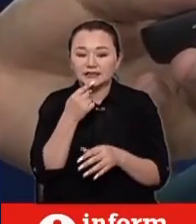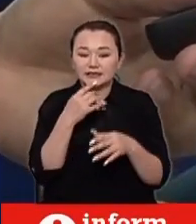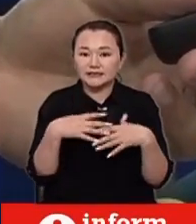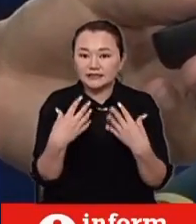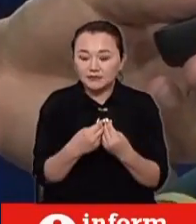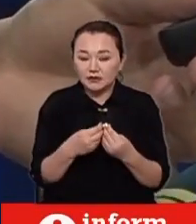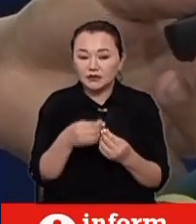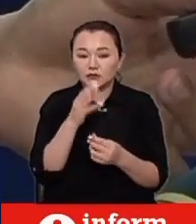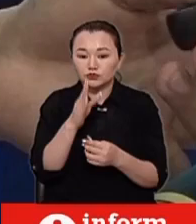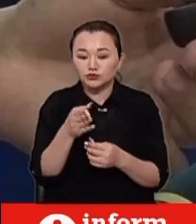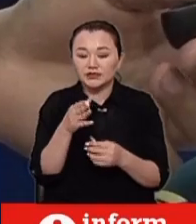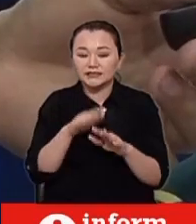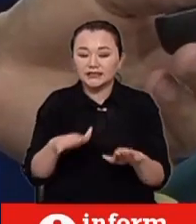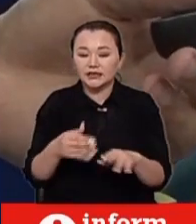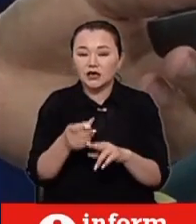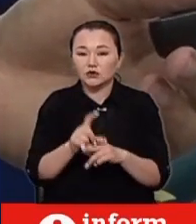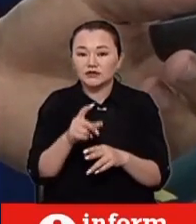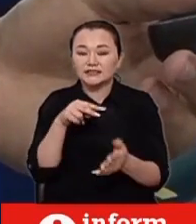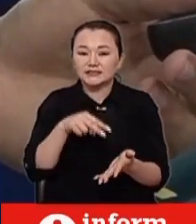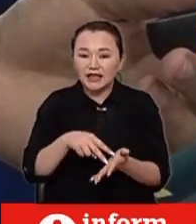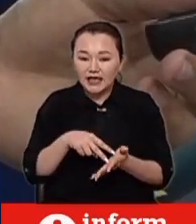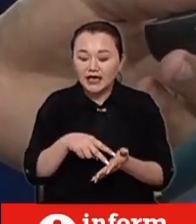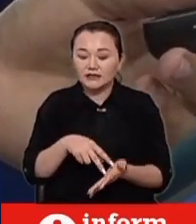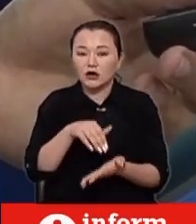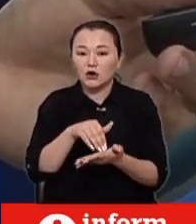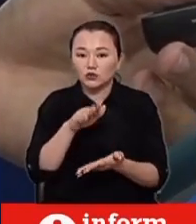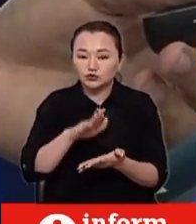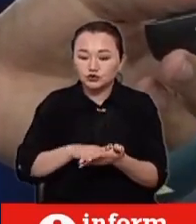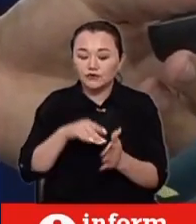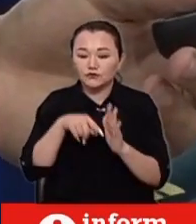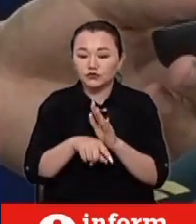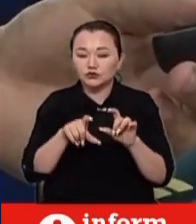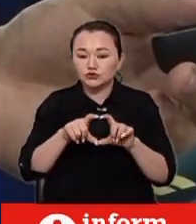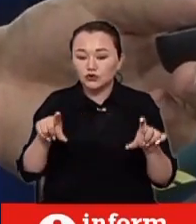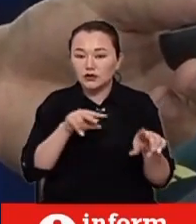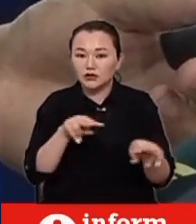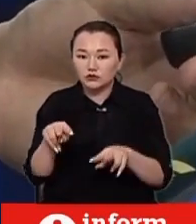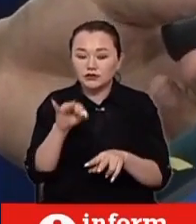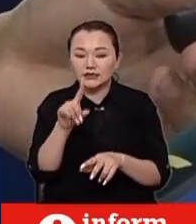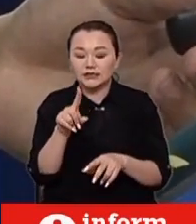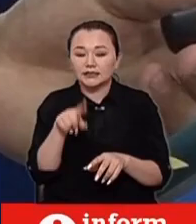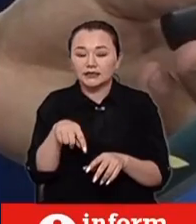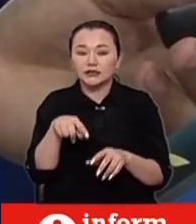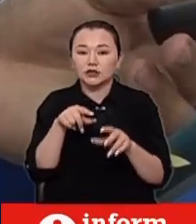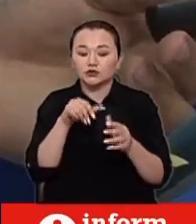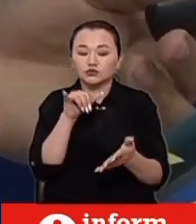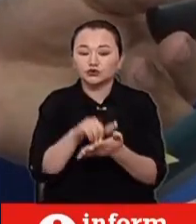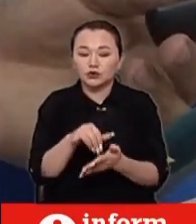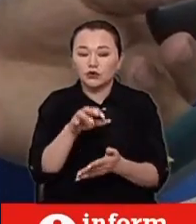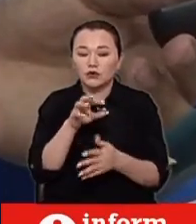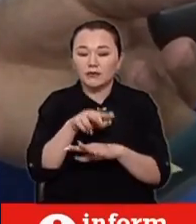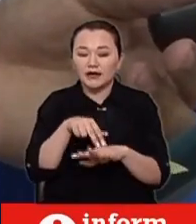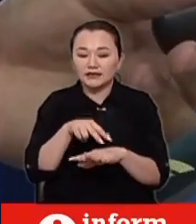семей, детей, которые стоят на учетах во внутришкольном контроле и на учете в